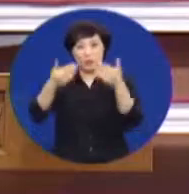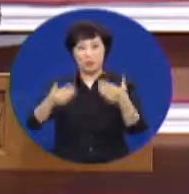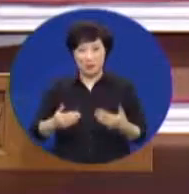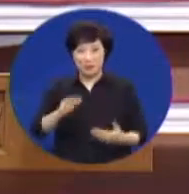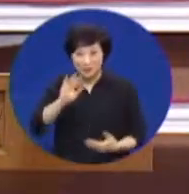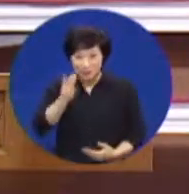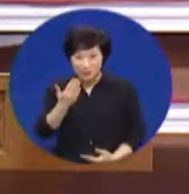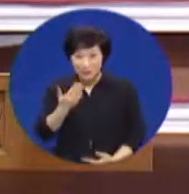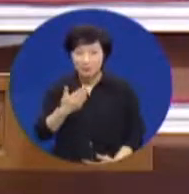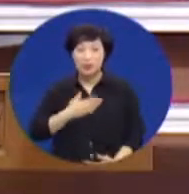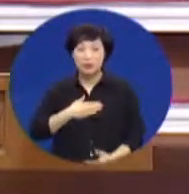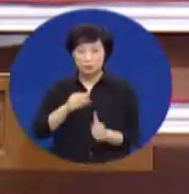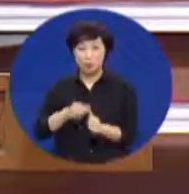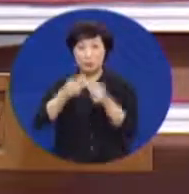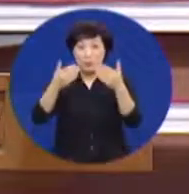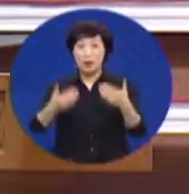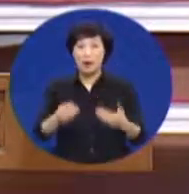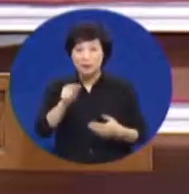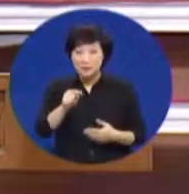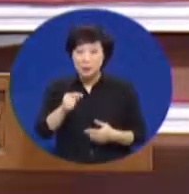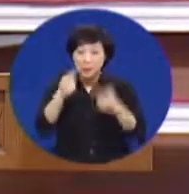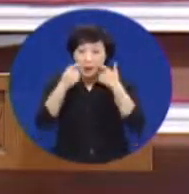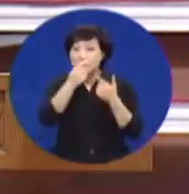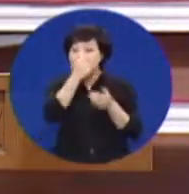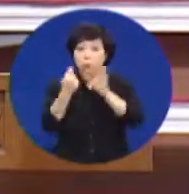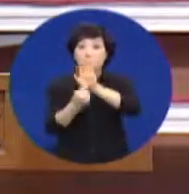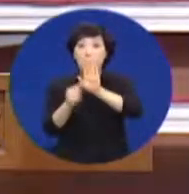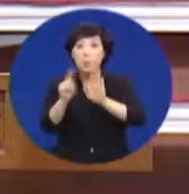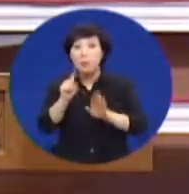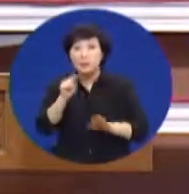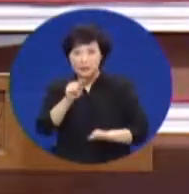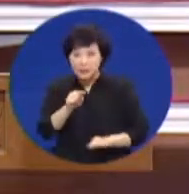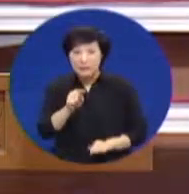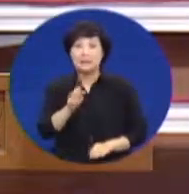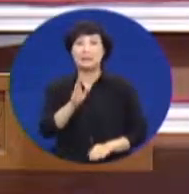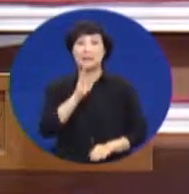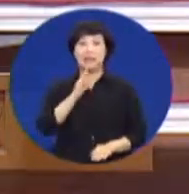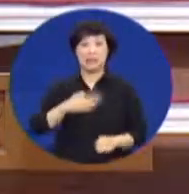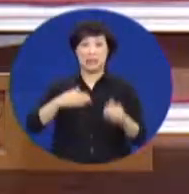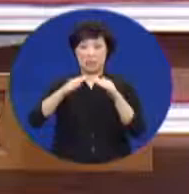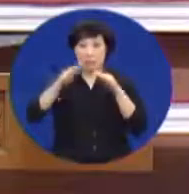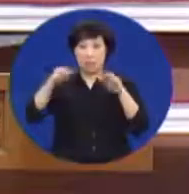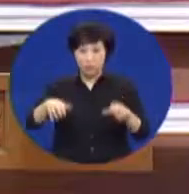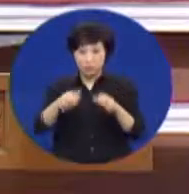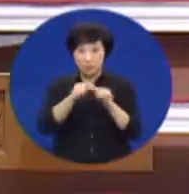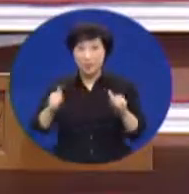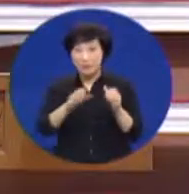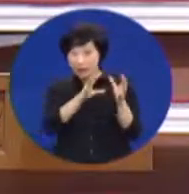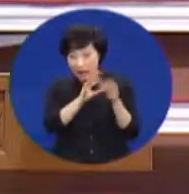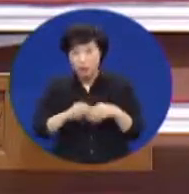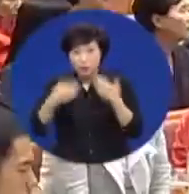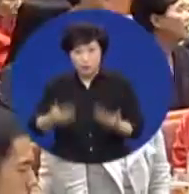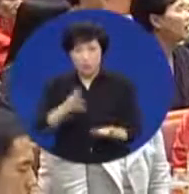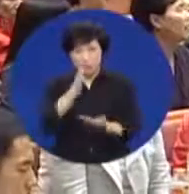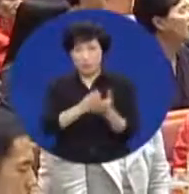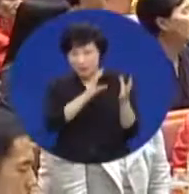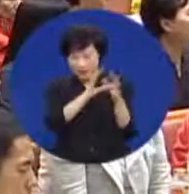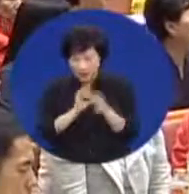증거요. 구원받았다는 분명한 증거가 뭐냐? 이 사실을 이웃에게 시험 없이 전하더라 이